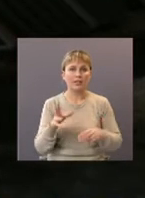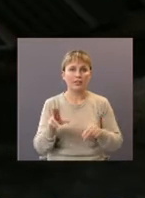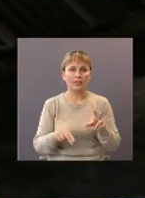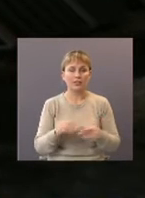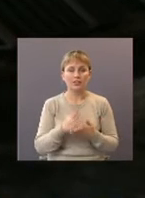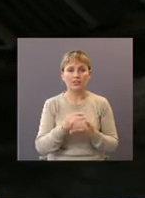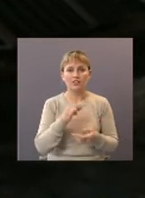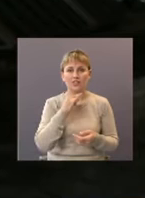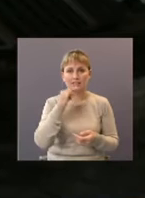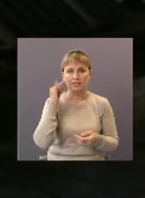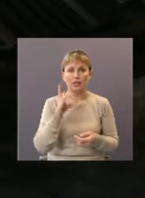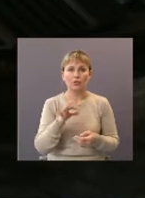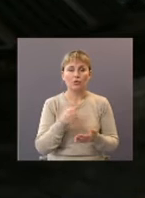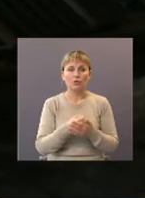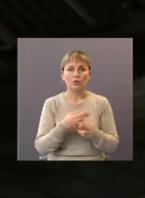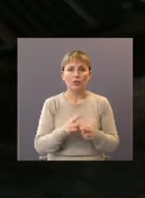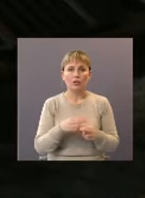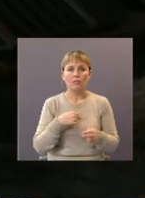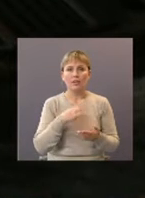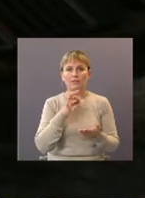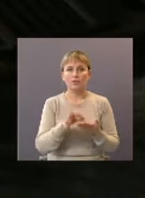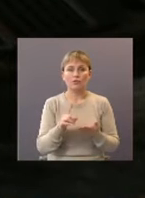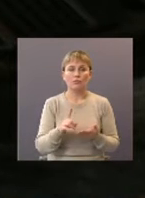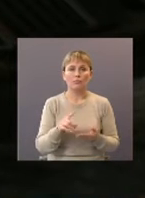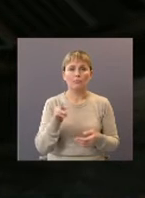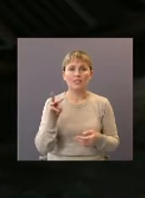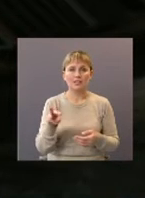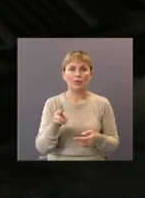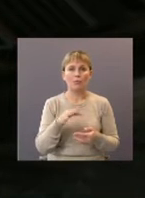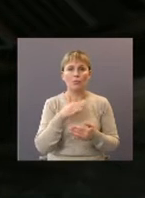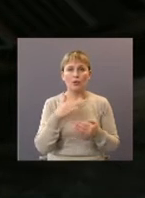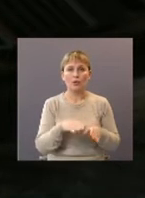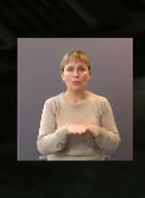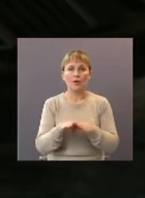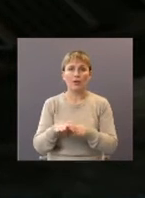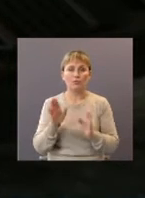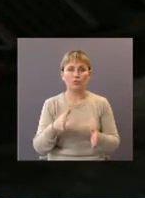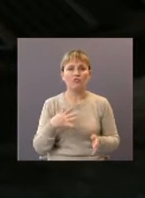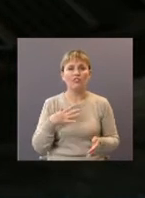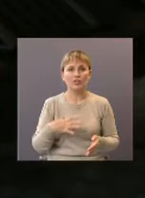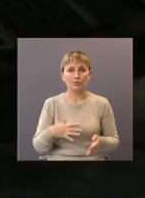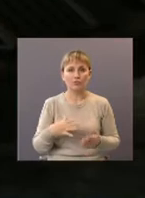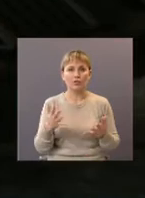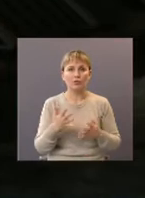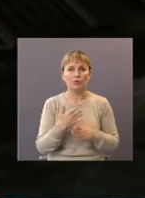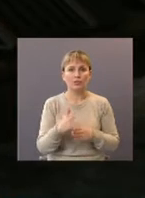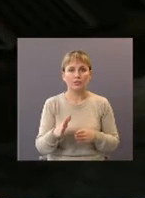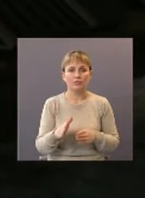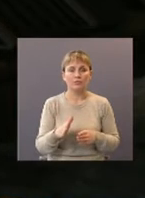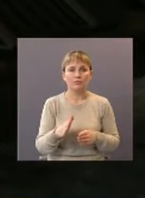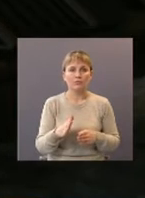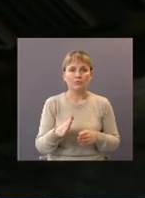есть и в Казахстане. Но до этого мы отвечали, то, что Мирзиёев по многим параметрам будет, наверное, вынужден, в какой-то степени